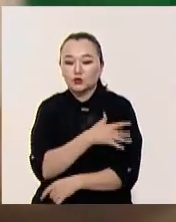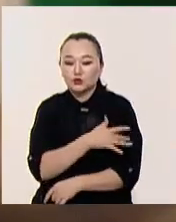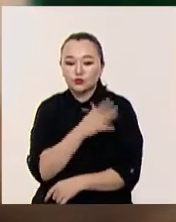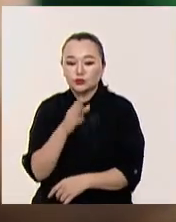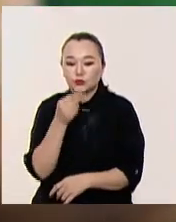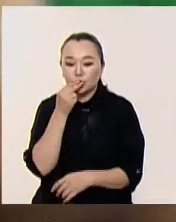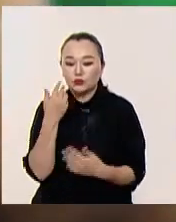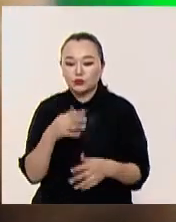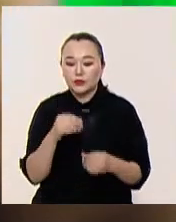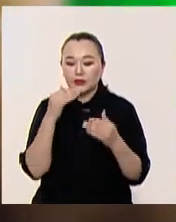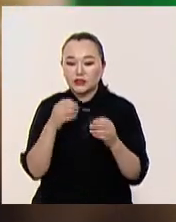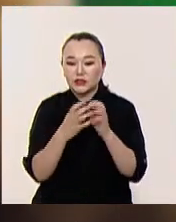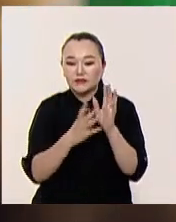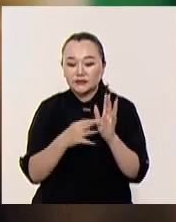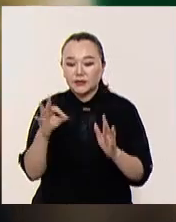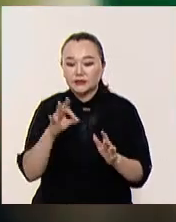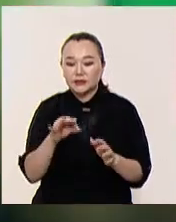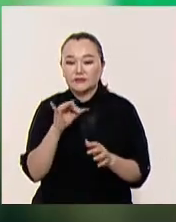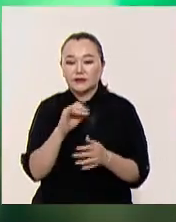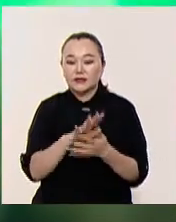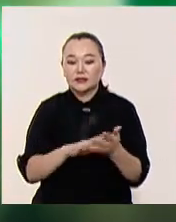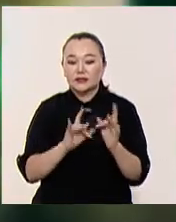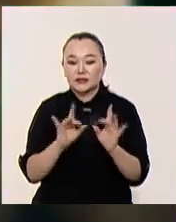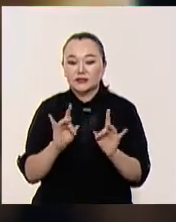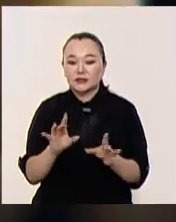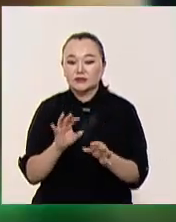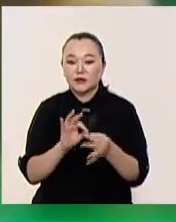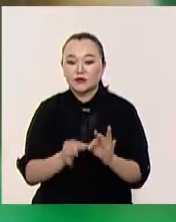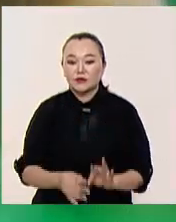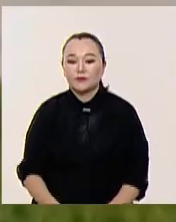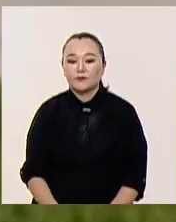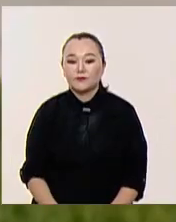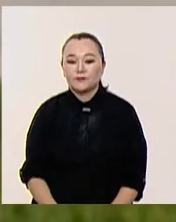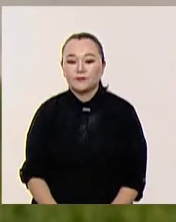уже подорожали на 19%. Далее Насипова расскажет подробнее.